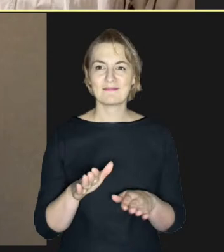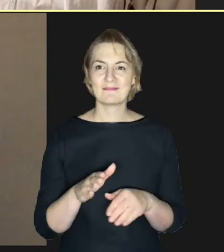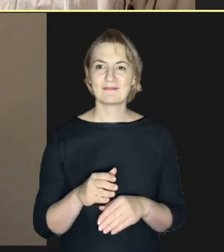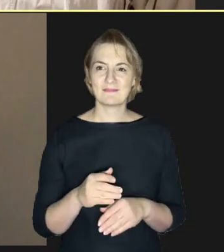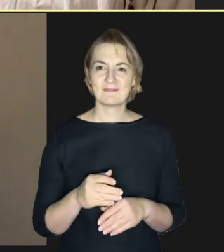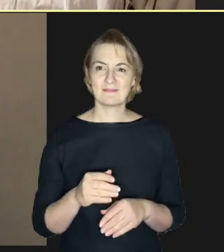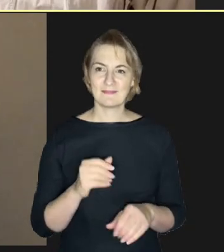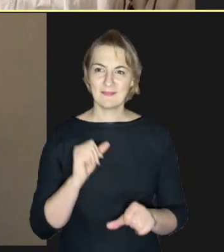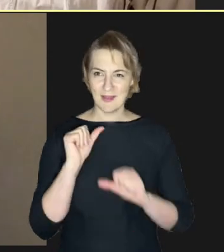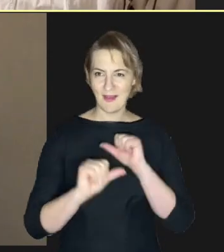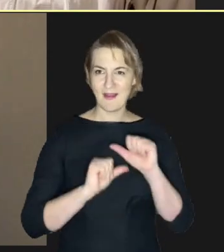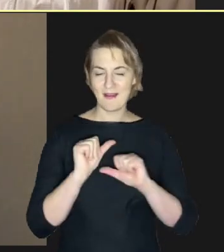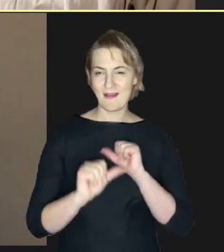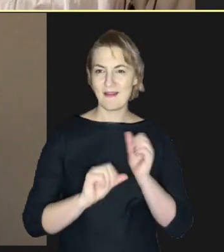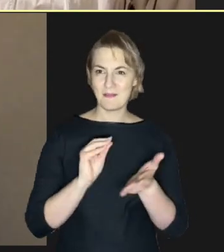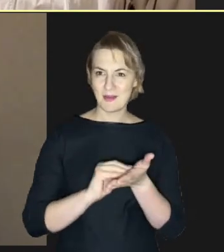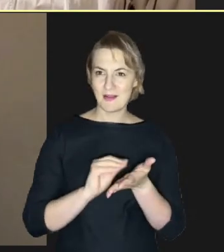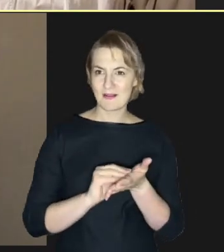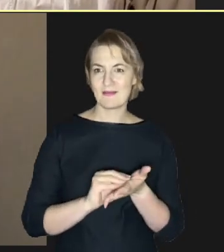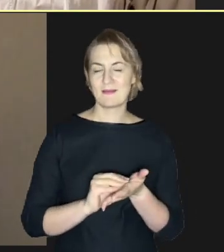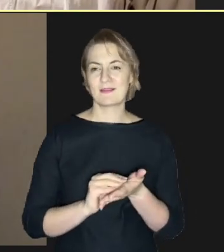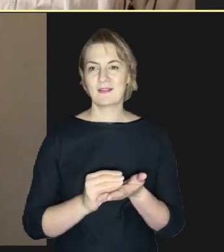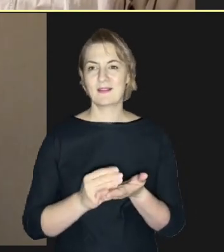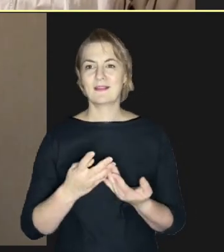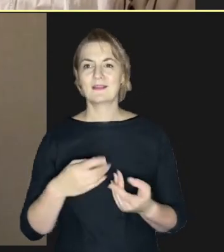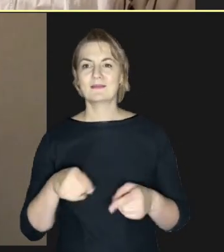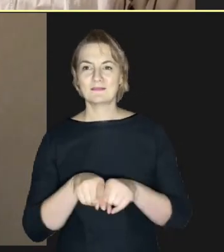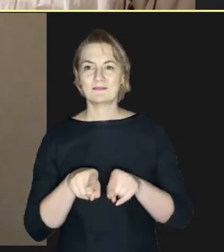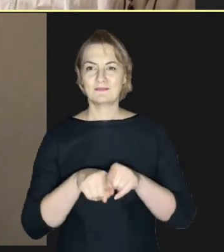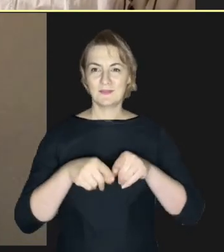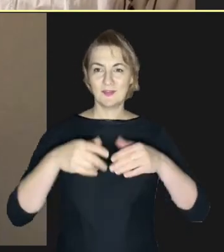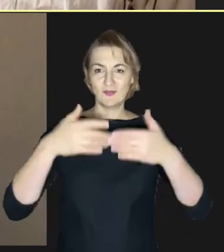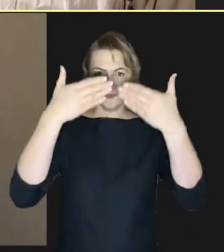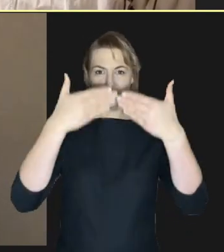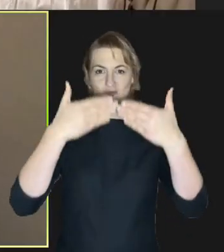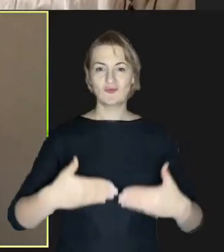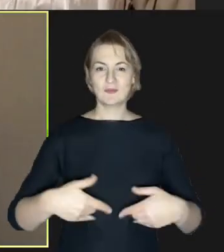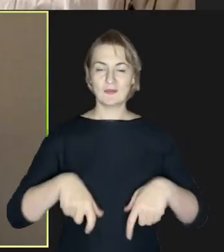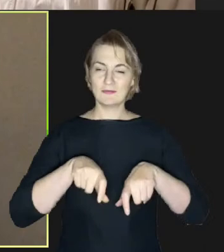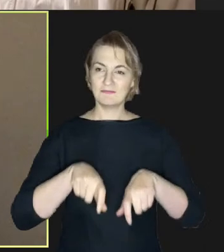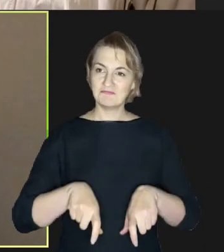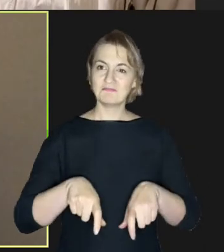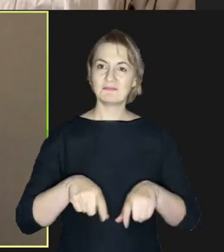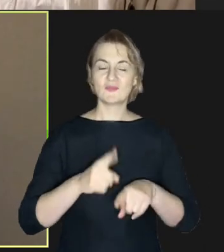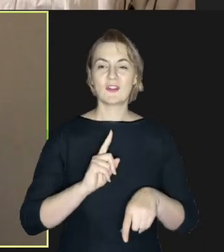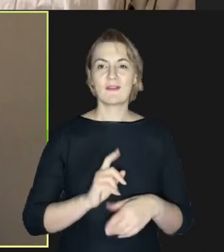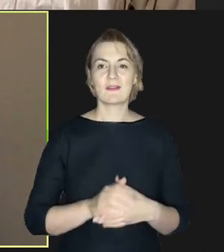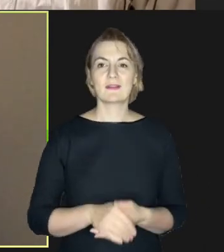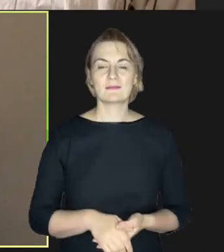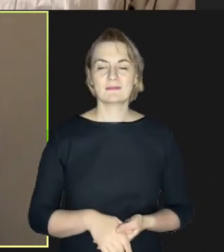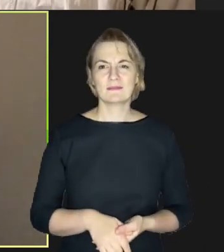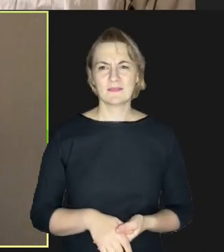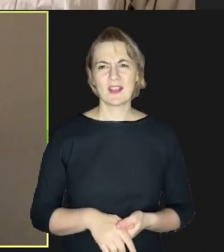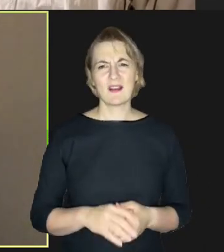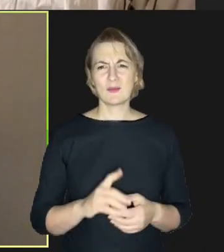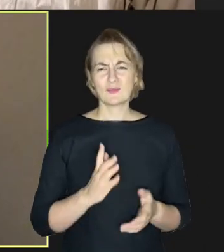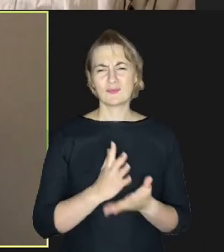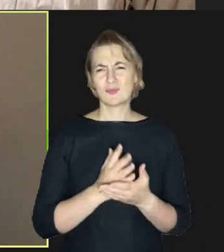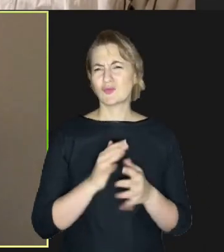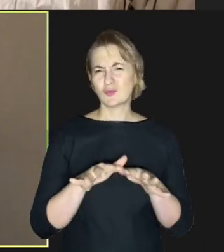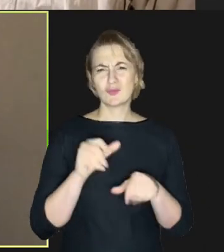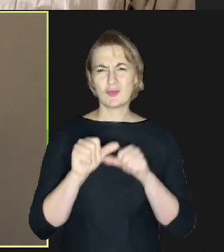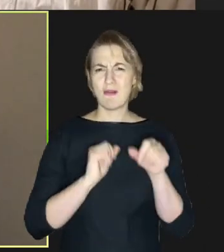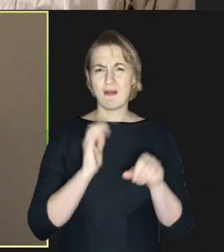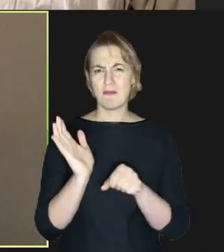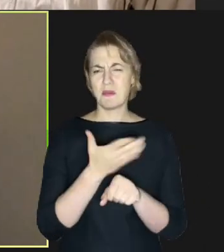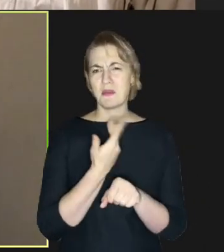lata praktyki siedzenia przed ścianą, prawda? No tak, ale to minęło sporo lat, że